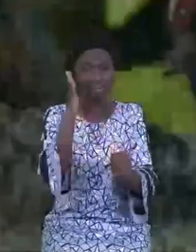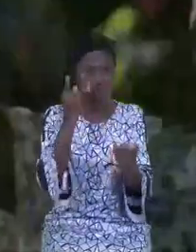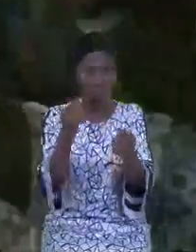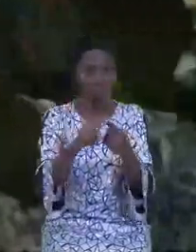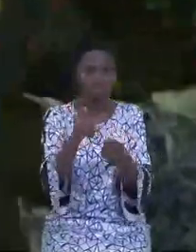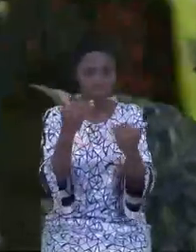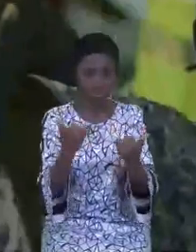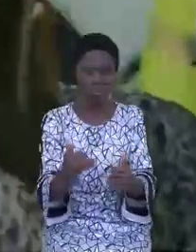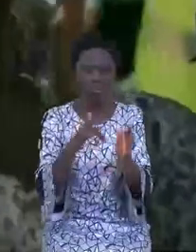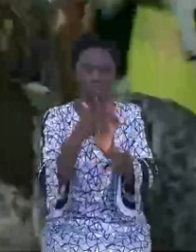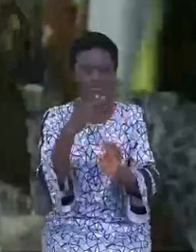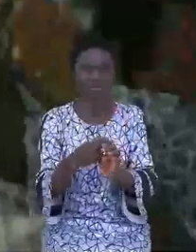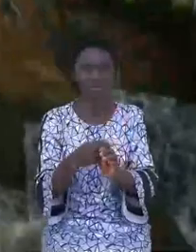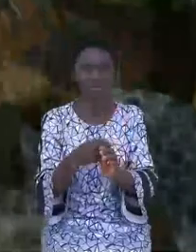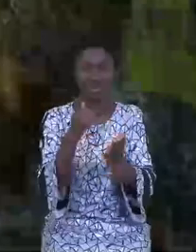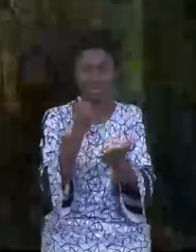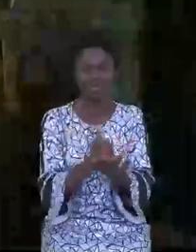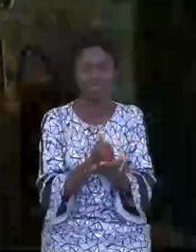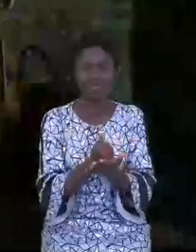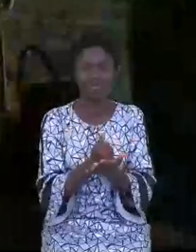maintenant. Amen.